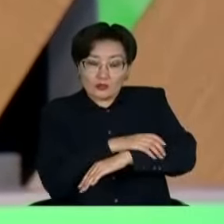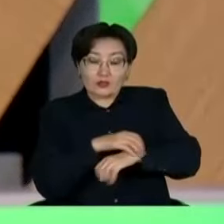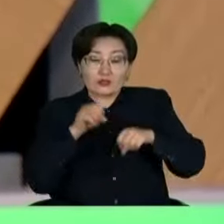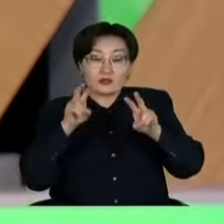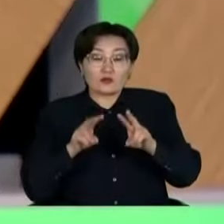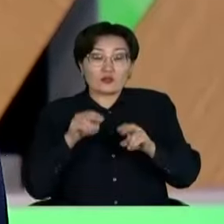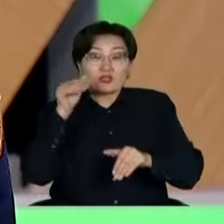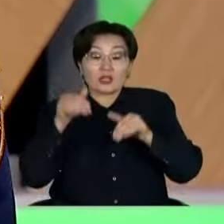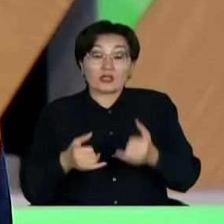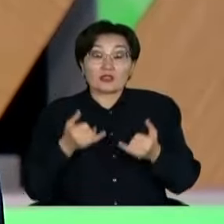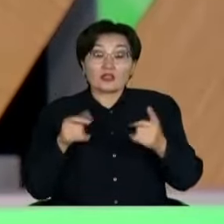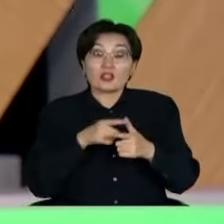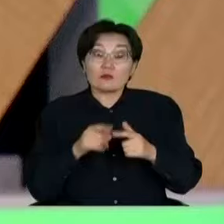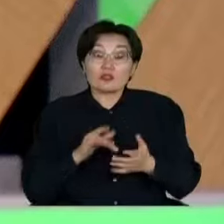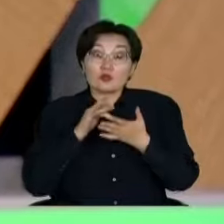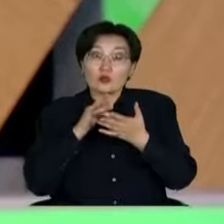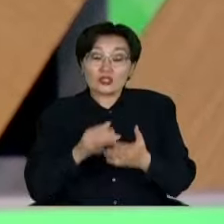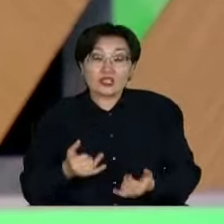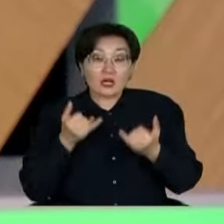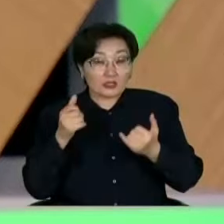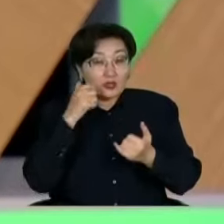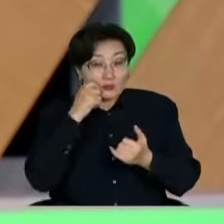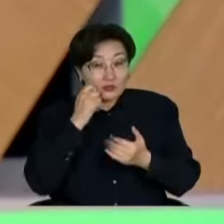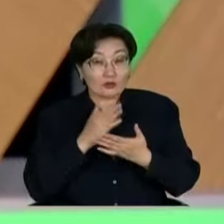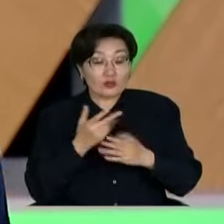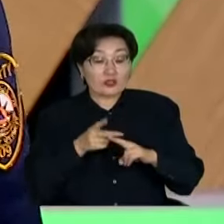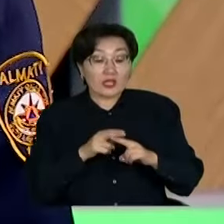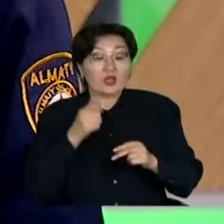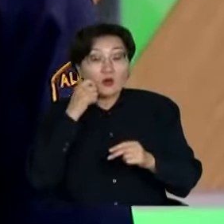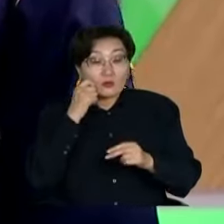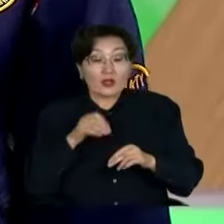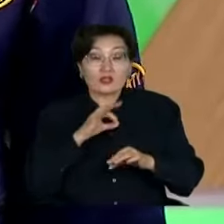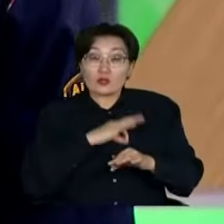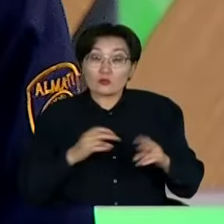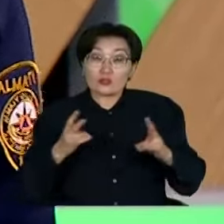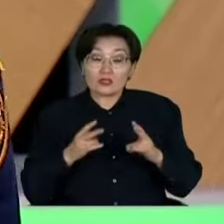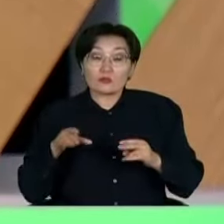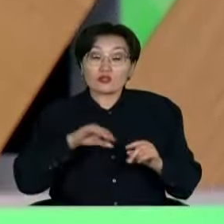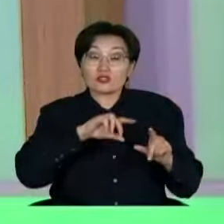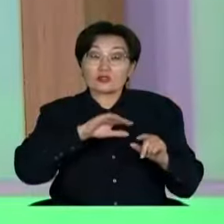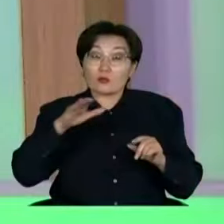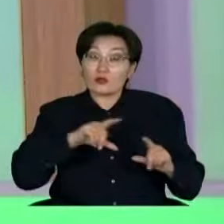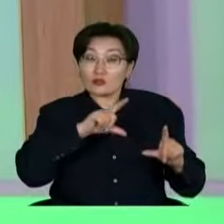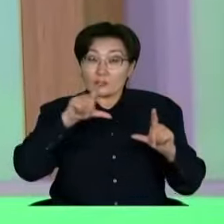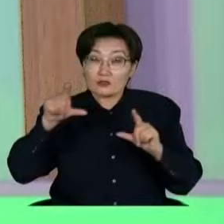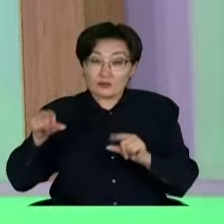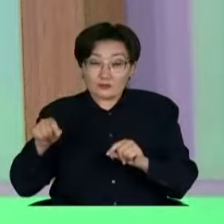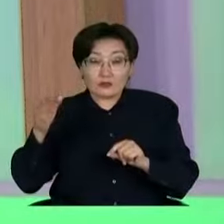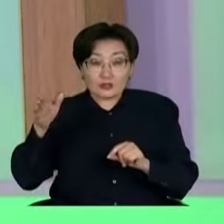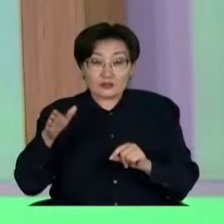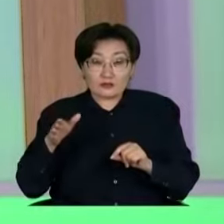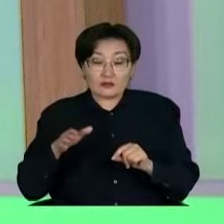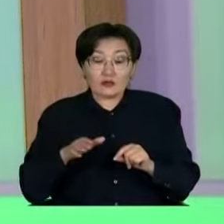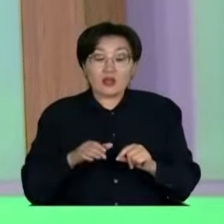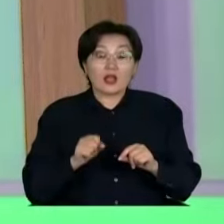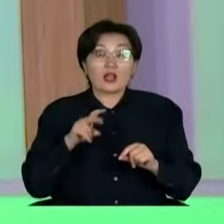арналған, немесе туристерге арналған аяқ киім болады. Соның киюге кеңес береміз. Жалпы тауға шығу дейміз ғой, енді тауға өрмелеп бәрі шығып кетпейді ғой, бәрі